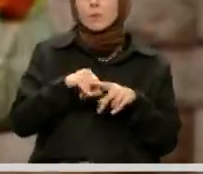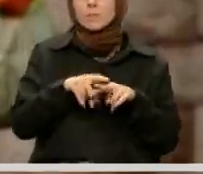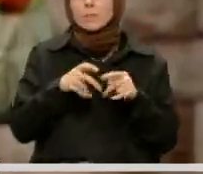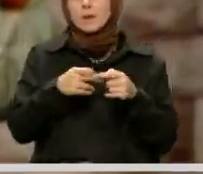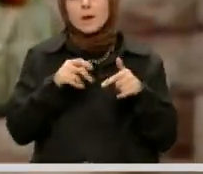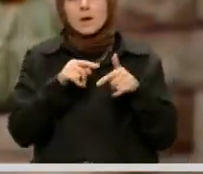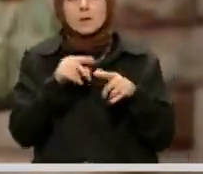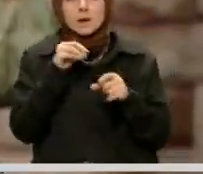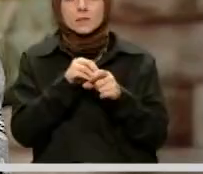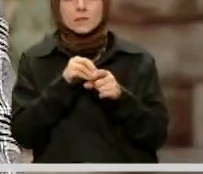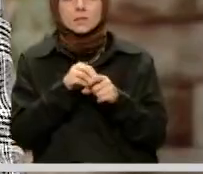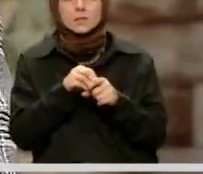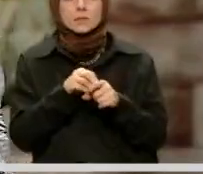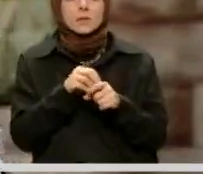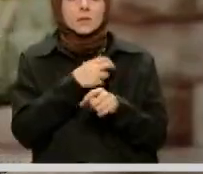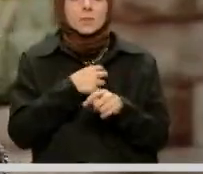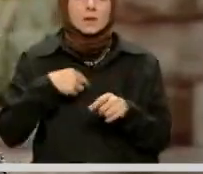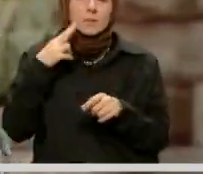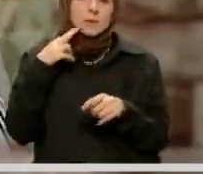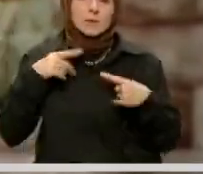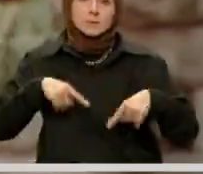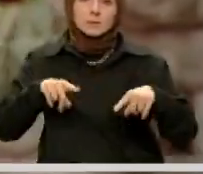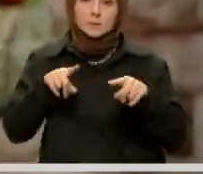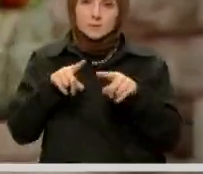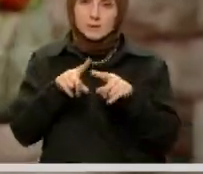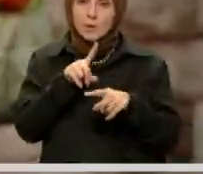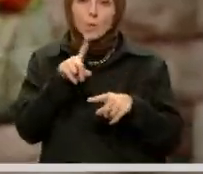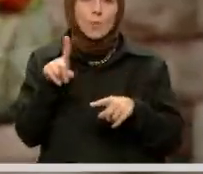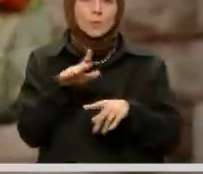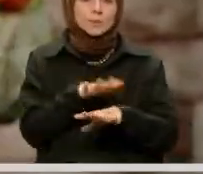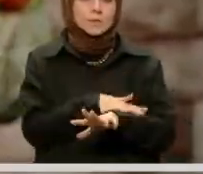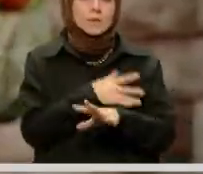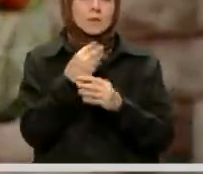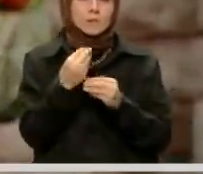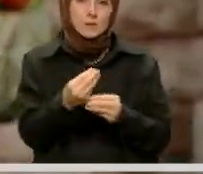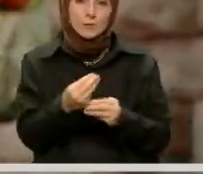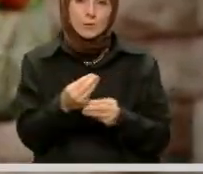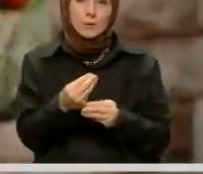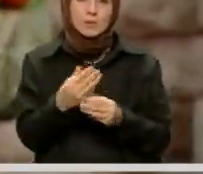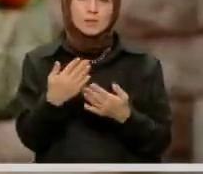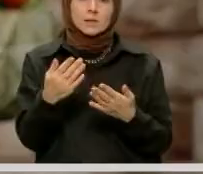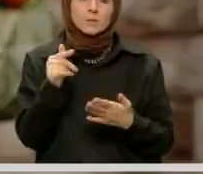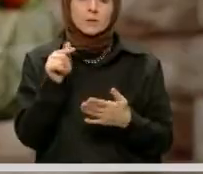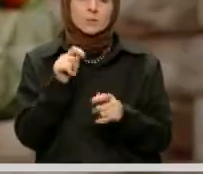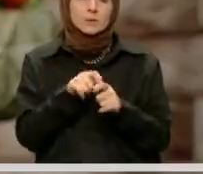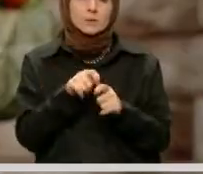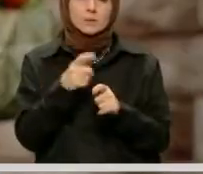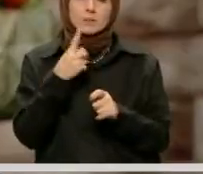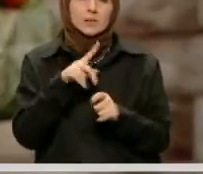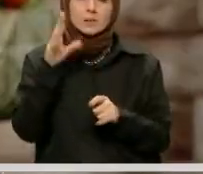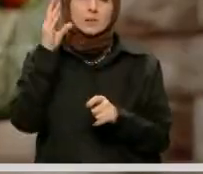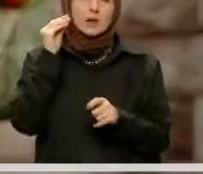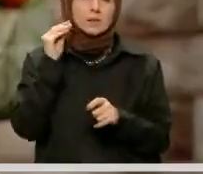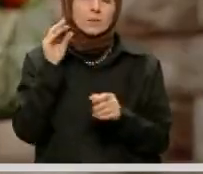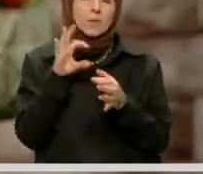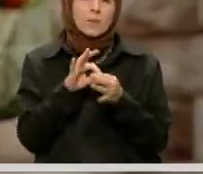Allah Resulü bize onar sevap vaat ediyor. Elif, la, mim, manasını bilmiyoruz ama sevap vaat ediyor. Demek ki bu iş sadece manaya endeksi